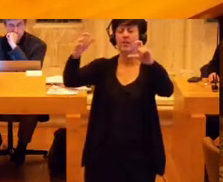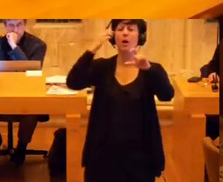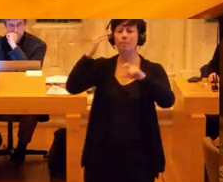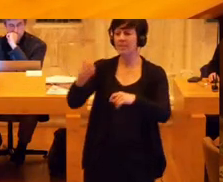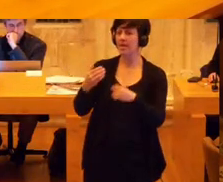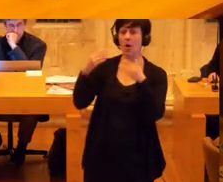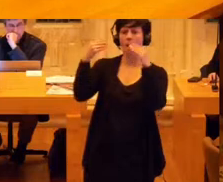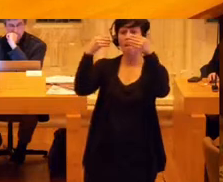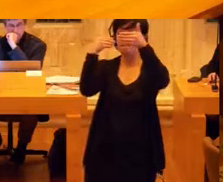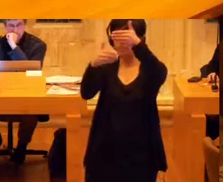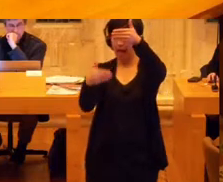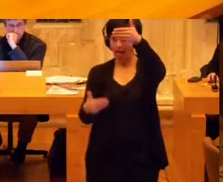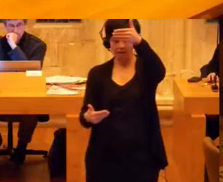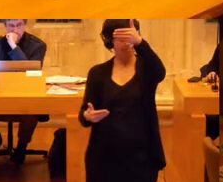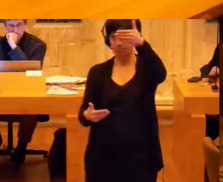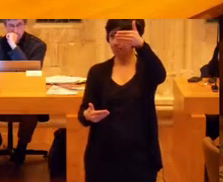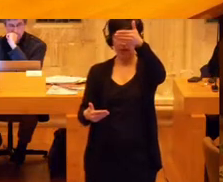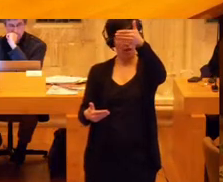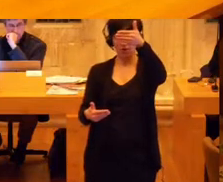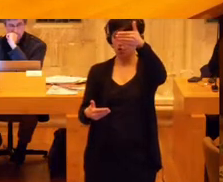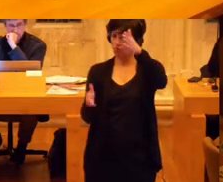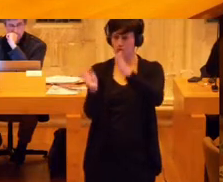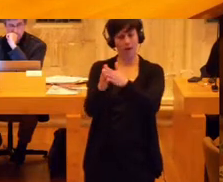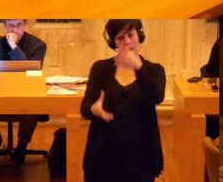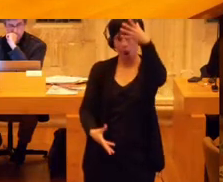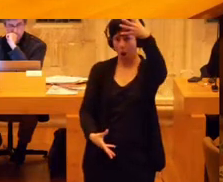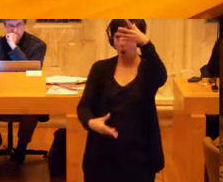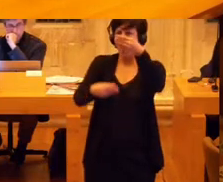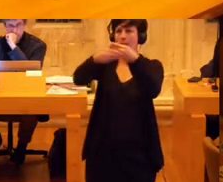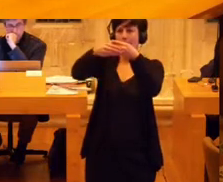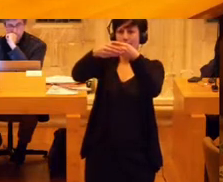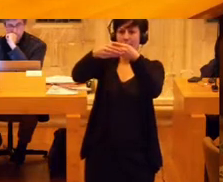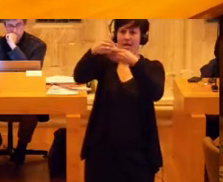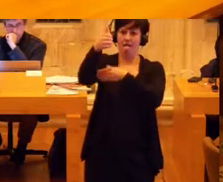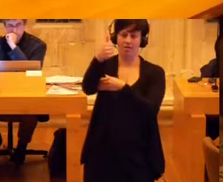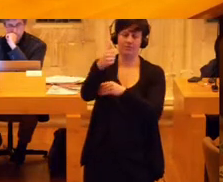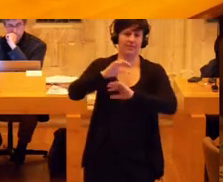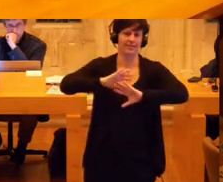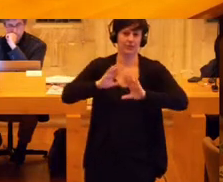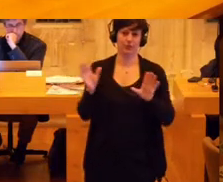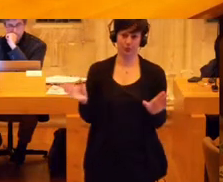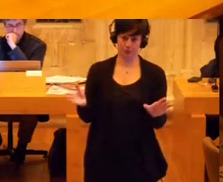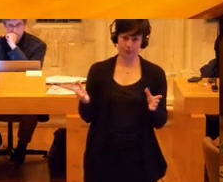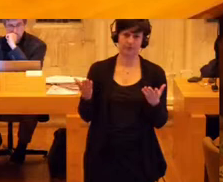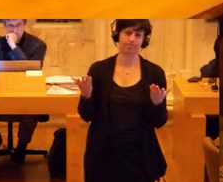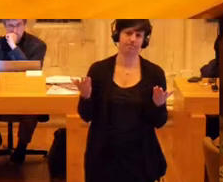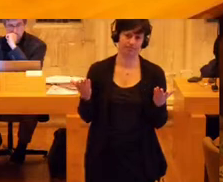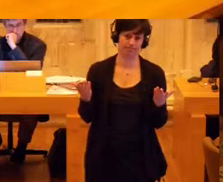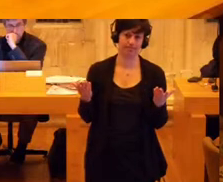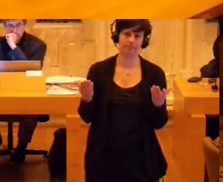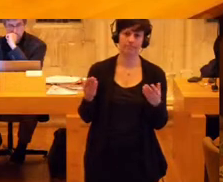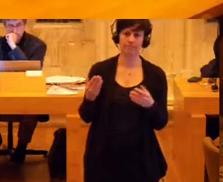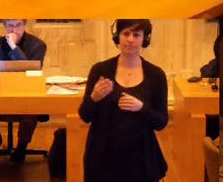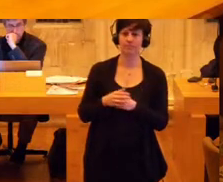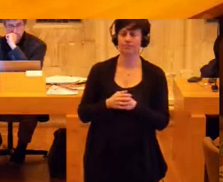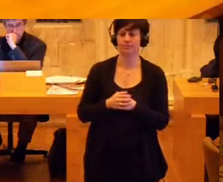demandé d'avoir un regroupement sur une seule enseigne drapeau, une seule enseigne perpendiculaire des enseignes